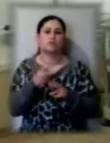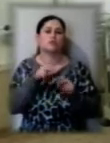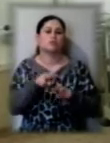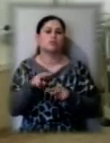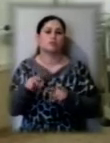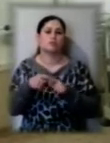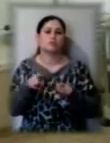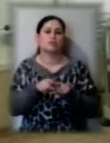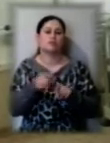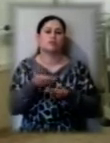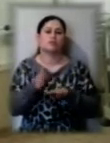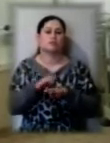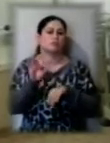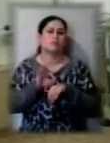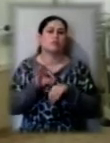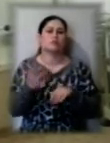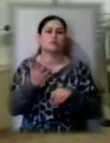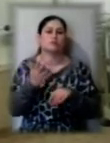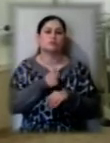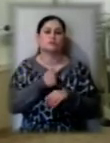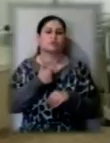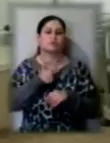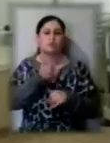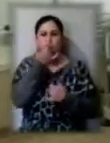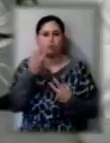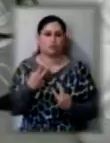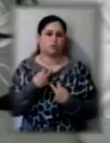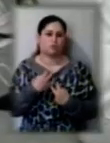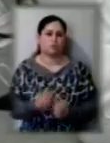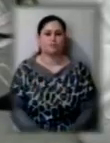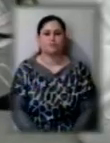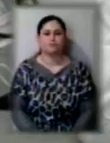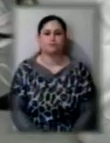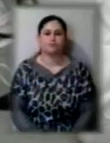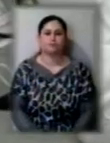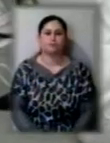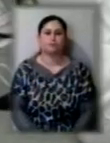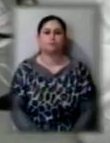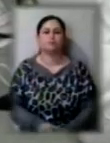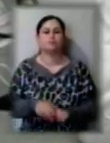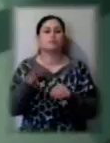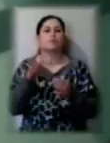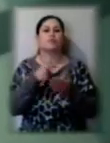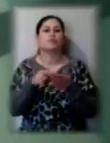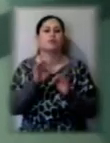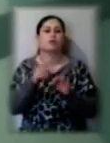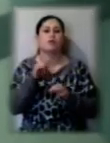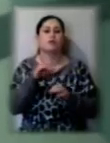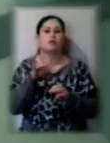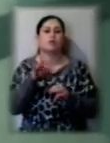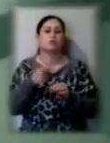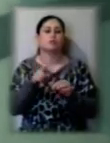важкими хворими, які самі себе не можуть обслуговувати. Після виписки, розказує Ганна Гостєва, таким хворим